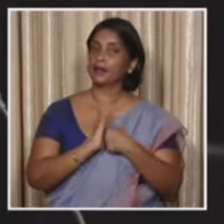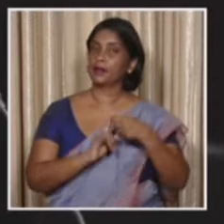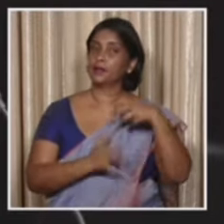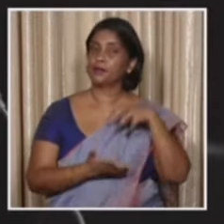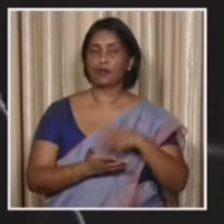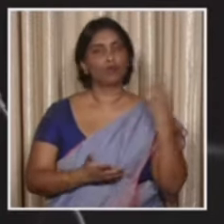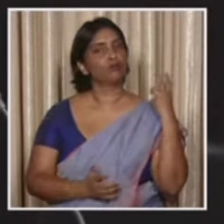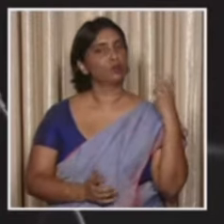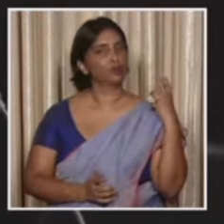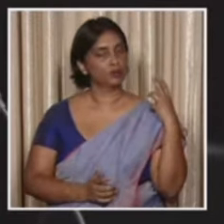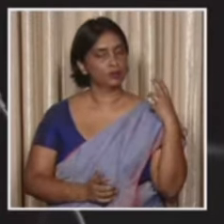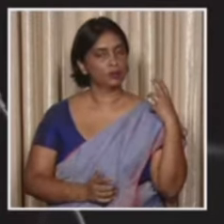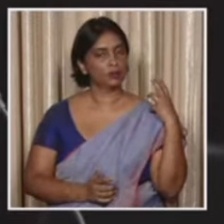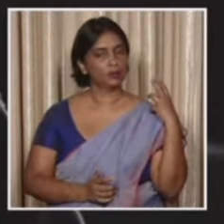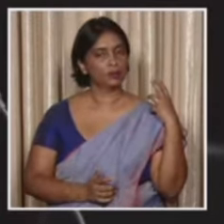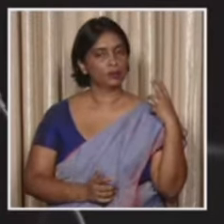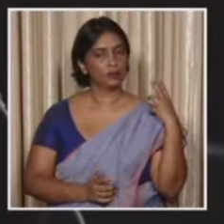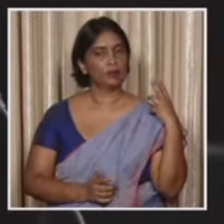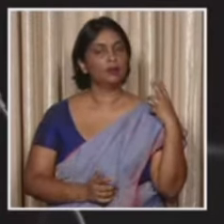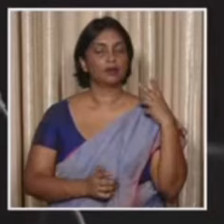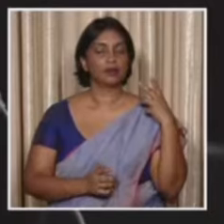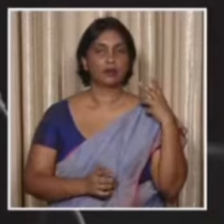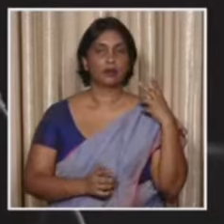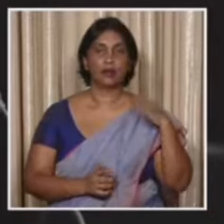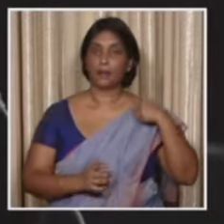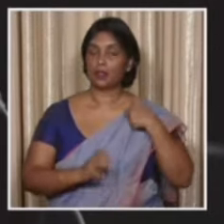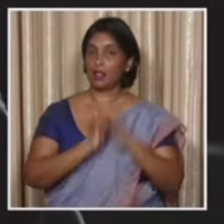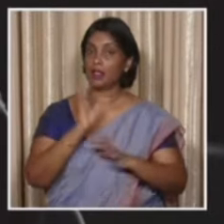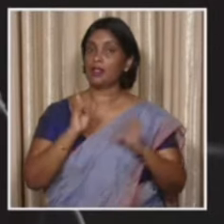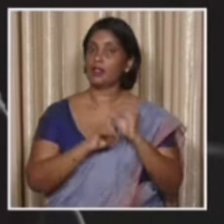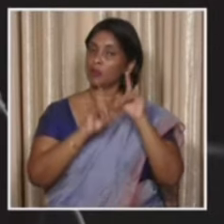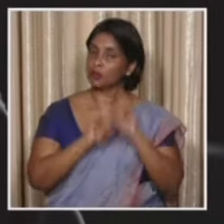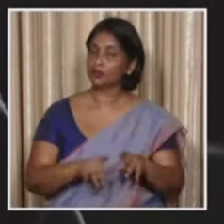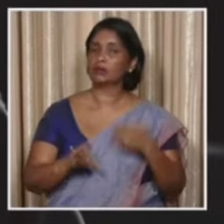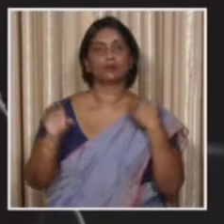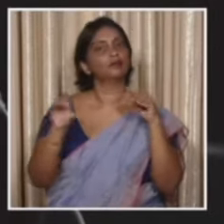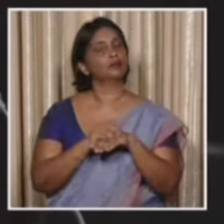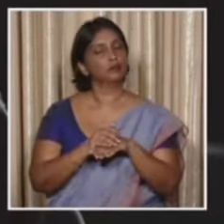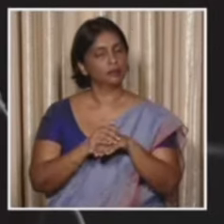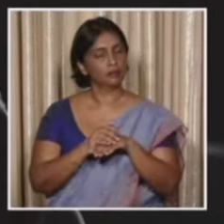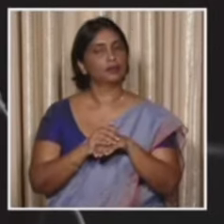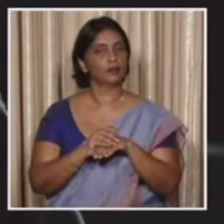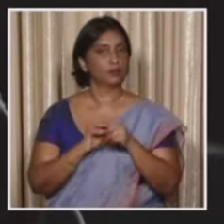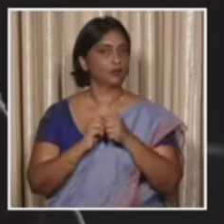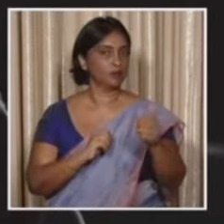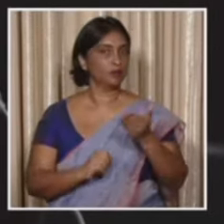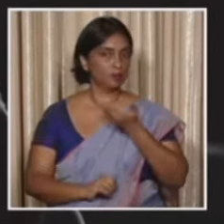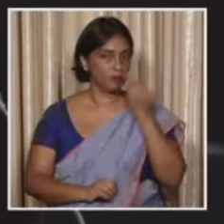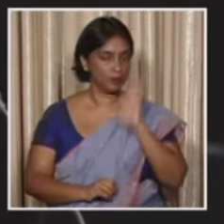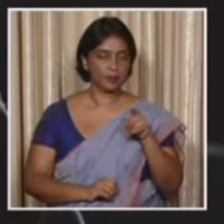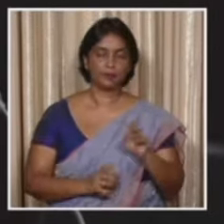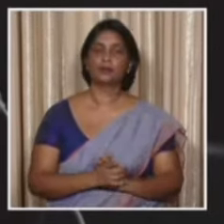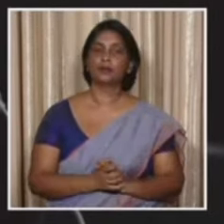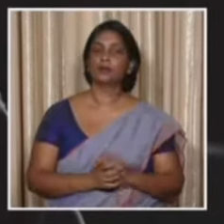நாங்கள் ஒத்துழைத்தோம். அவர் அந்த பதவியிலிருந்து 2 வருஷங்களுக்கு பிறகு விலகி அதை எங்களுடைய கட்சியை